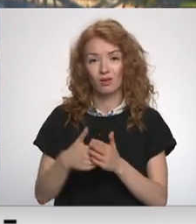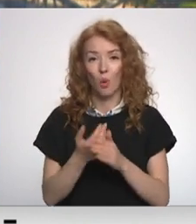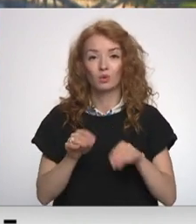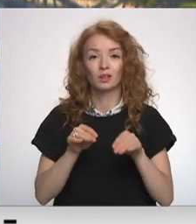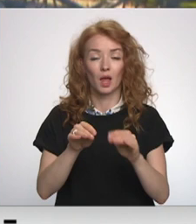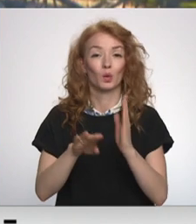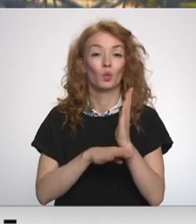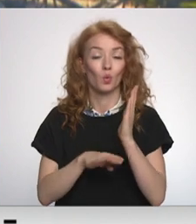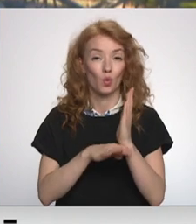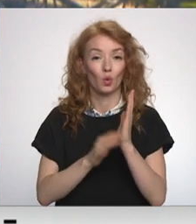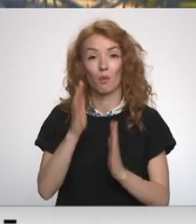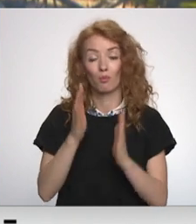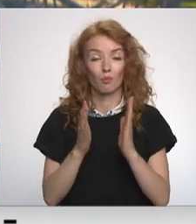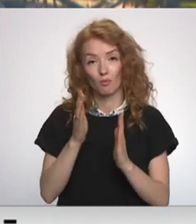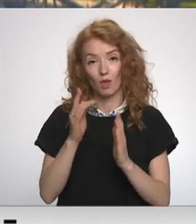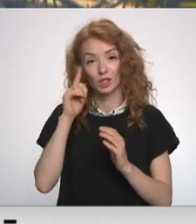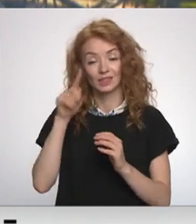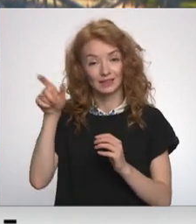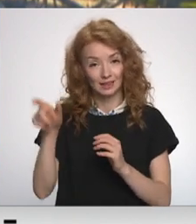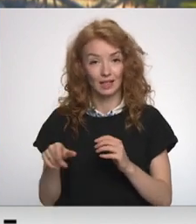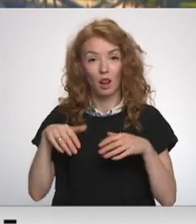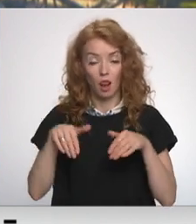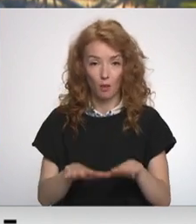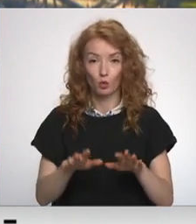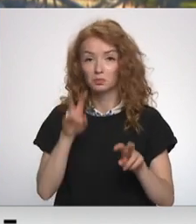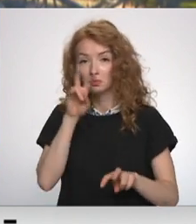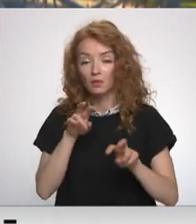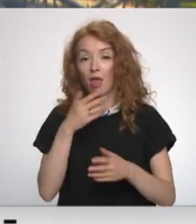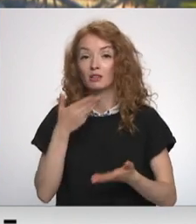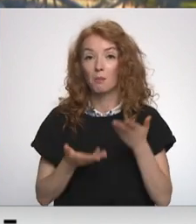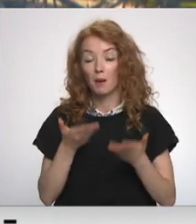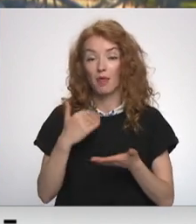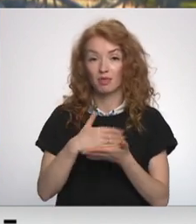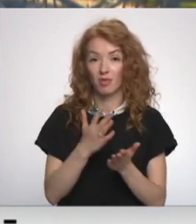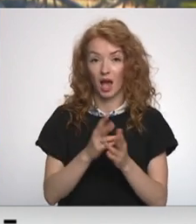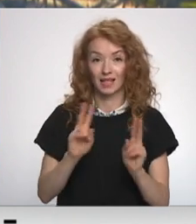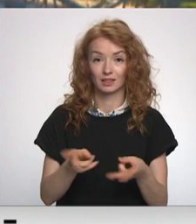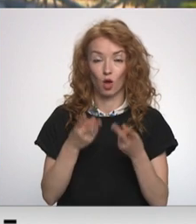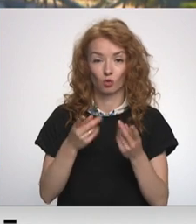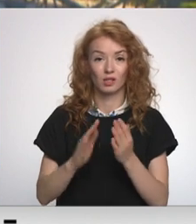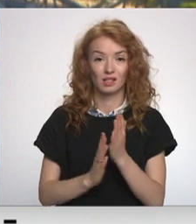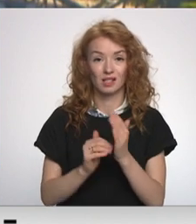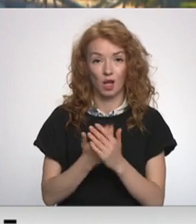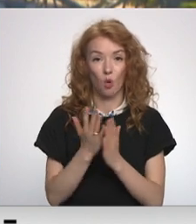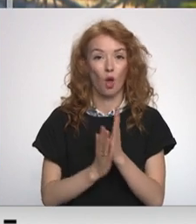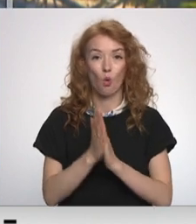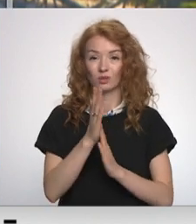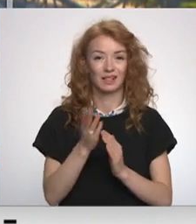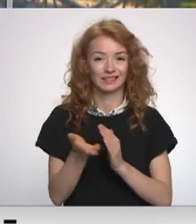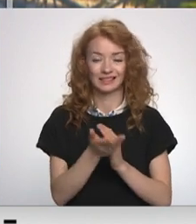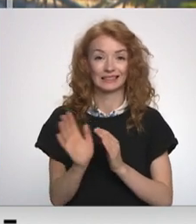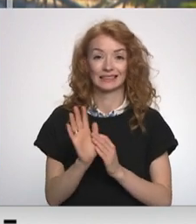sastādītu koku. Mežziņu teritorijā izlēmuši veikt eksperimentus. Daļu izdegušās jaunaudzes nezāģēt, tā